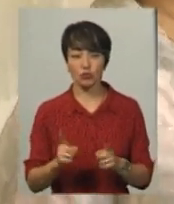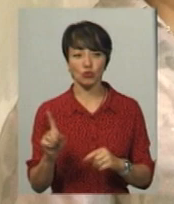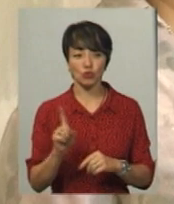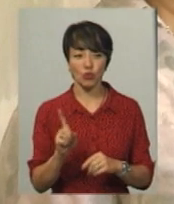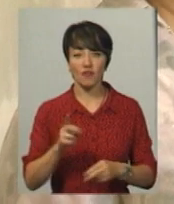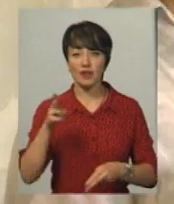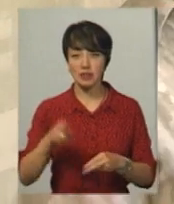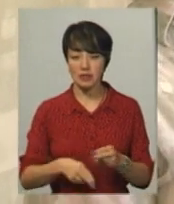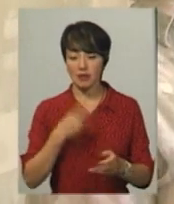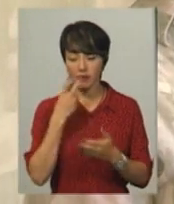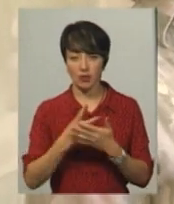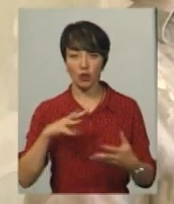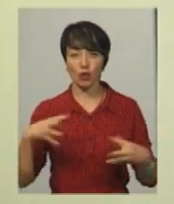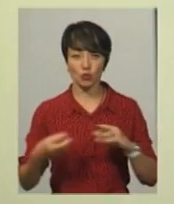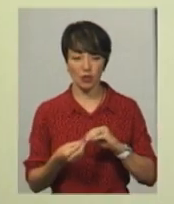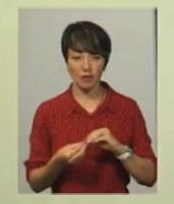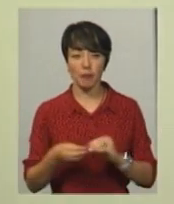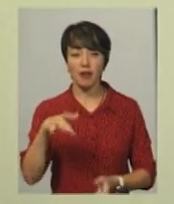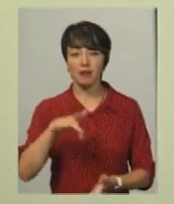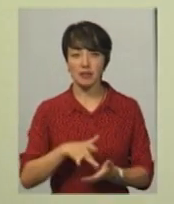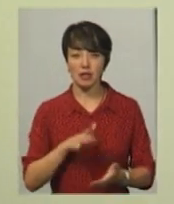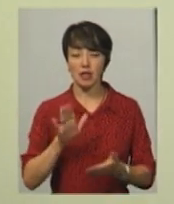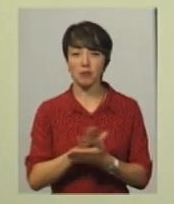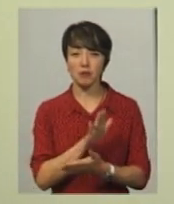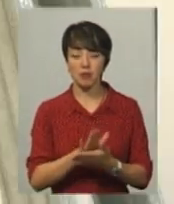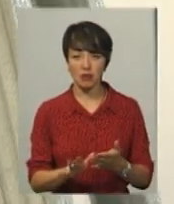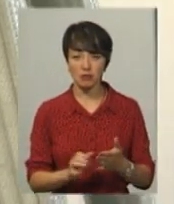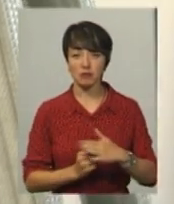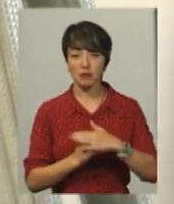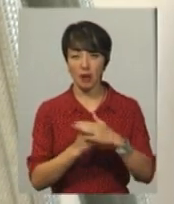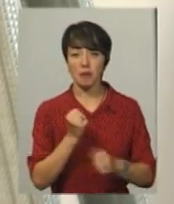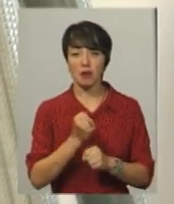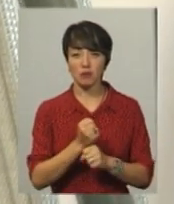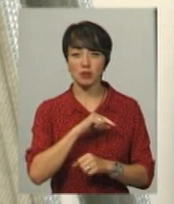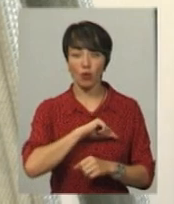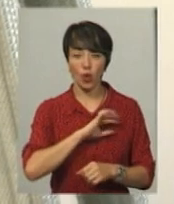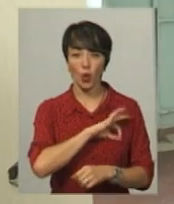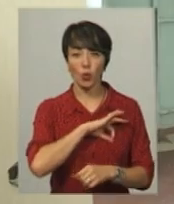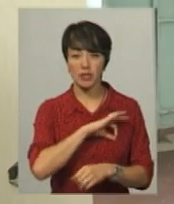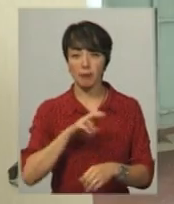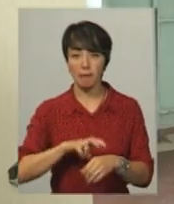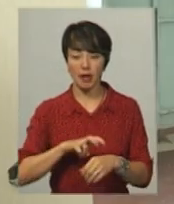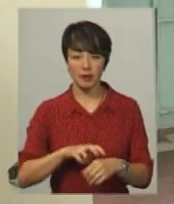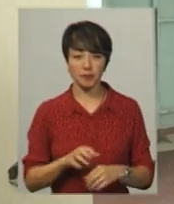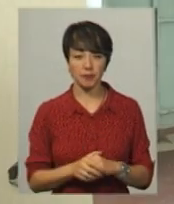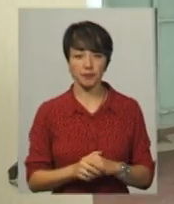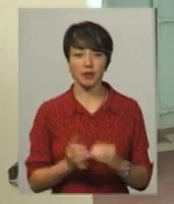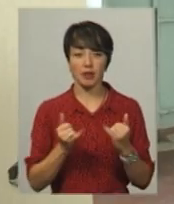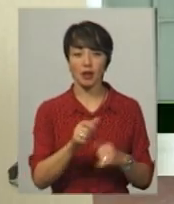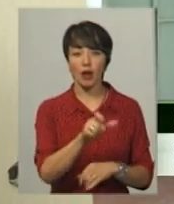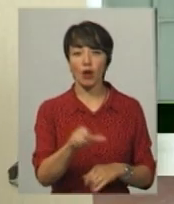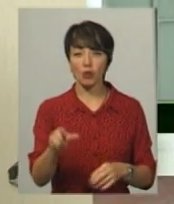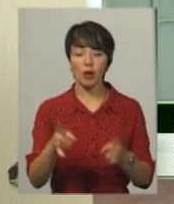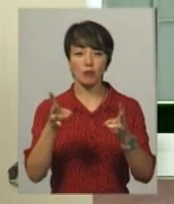у кінці вже є якийсь результат. У центрі на громадських засадах працюватимуть психолог, юрист і медик. Для людей, які